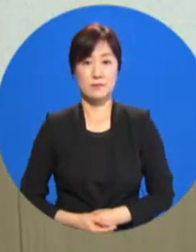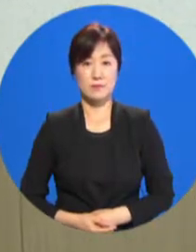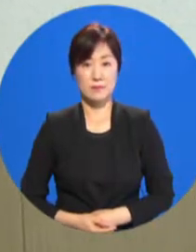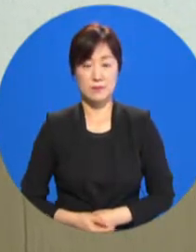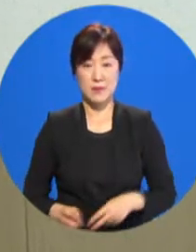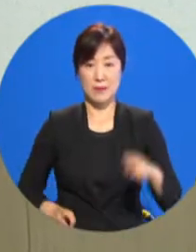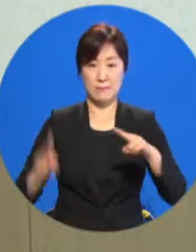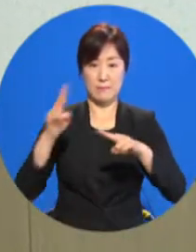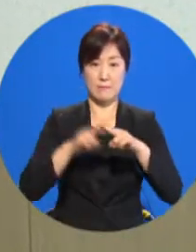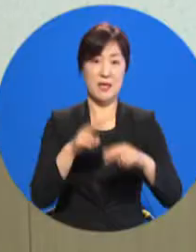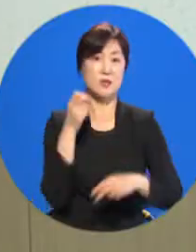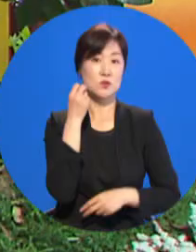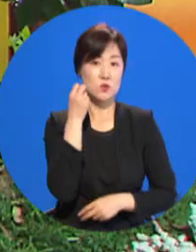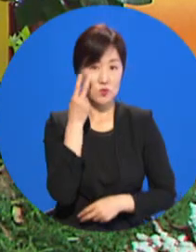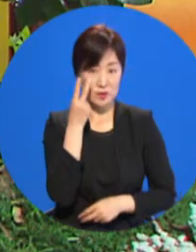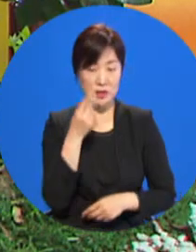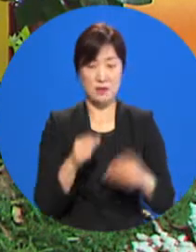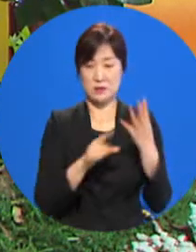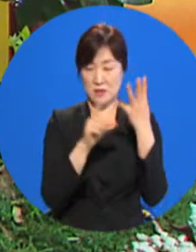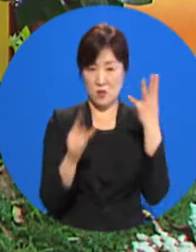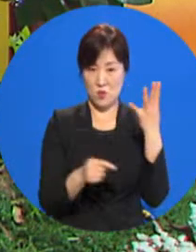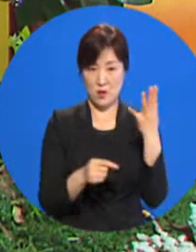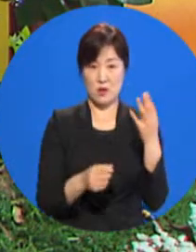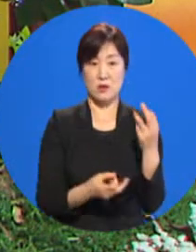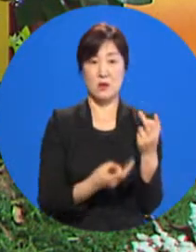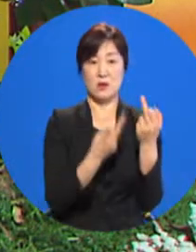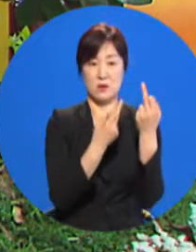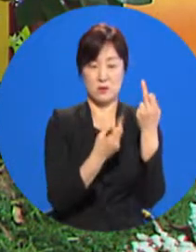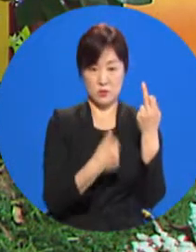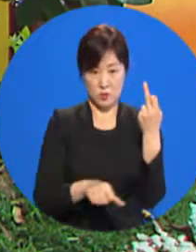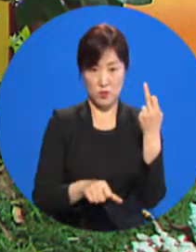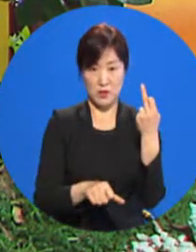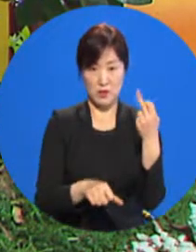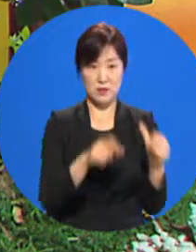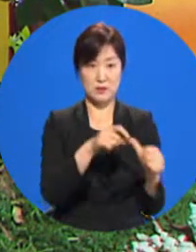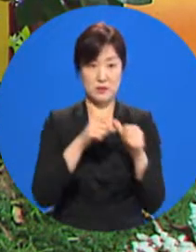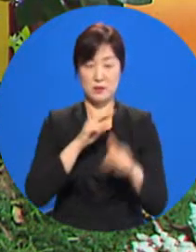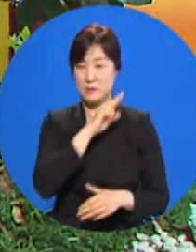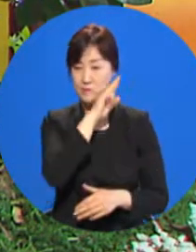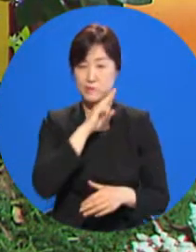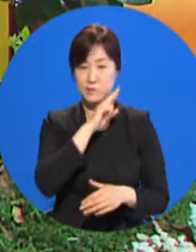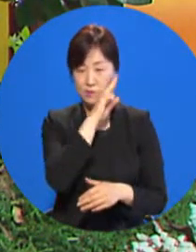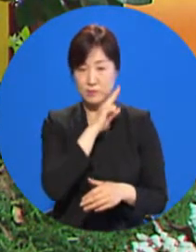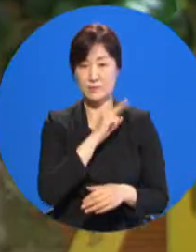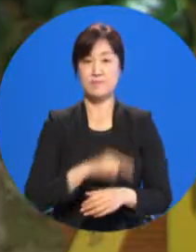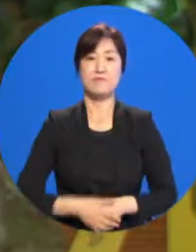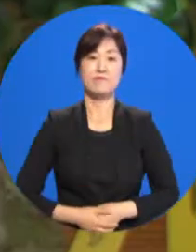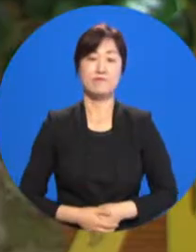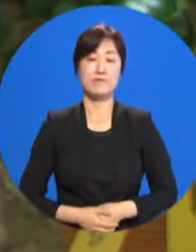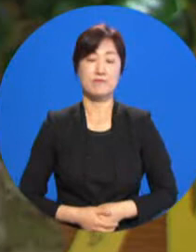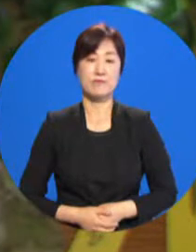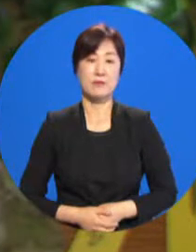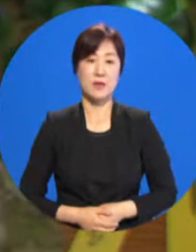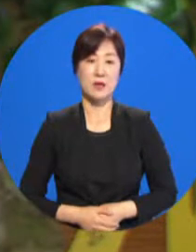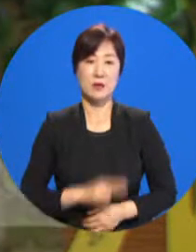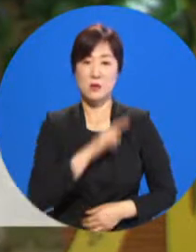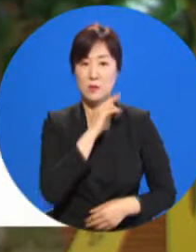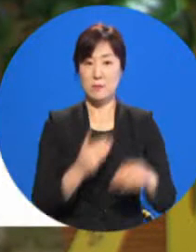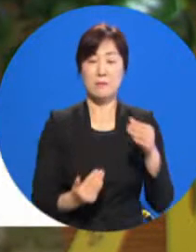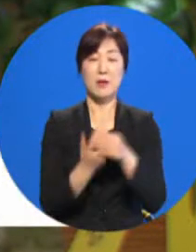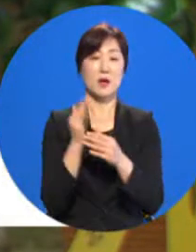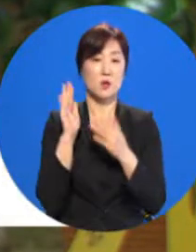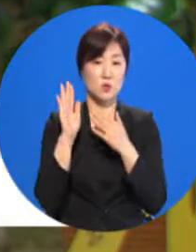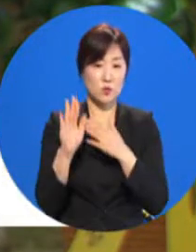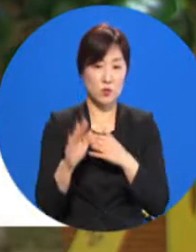취임 두 달째인 지난 4월 조카 채용 비리 의혹에 연루됐던 광양보건대 서장원 총장. 의혹이 불거진 이후